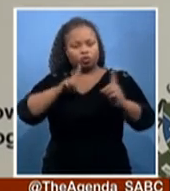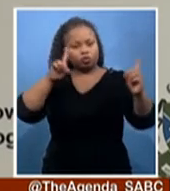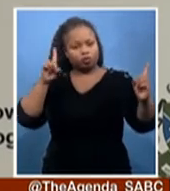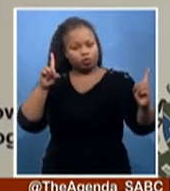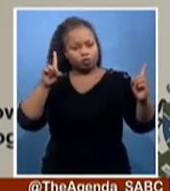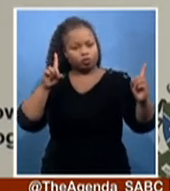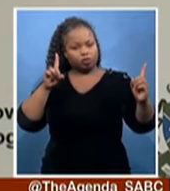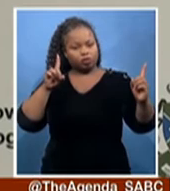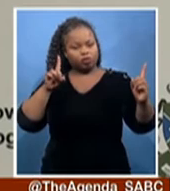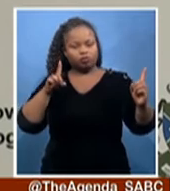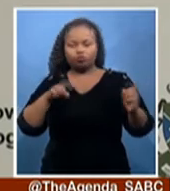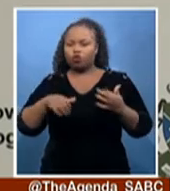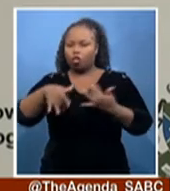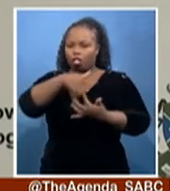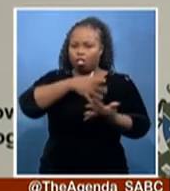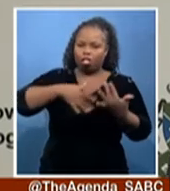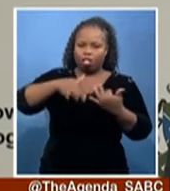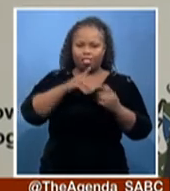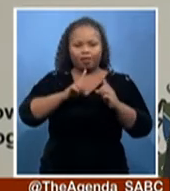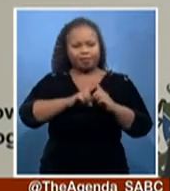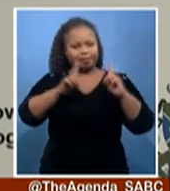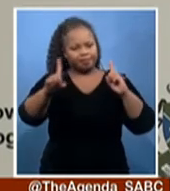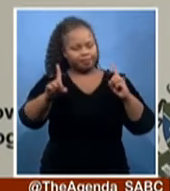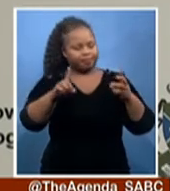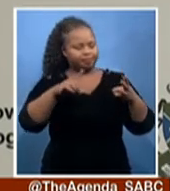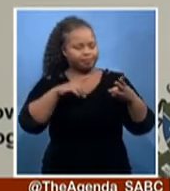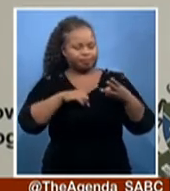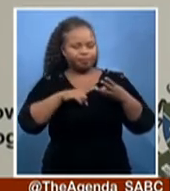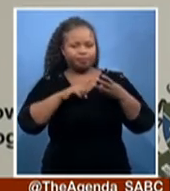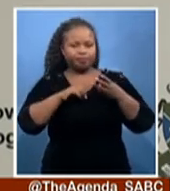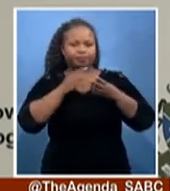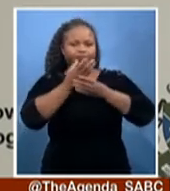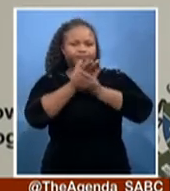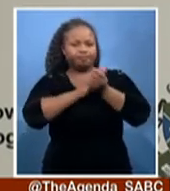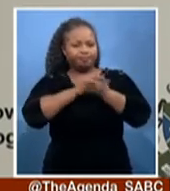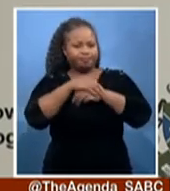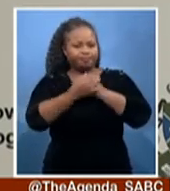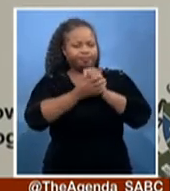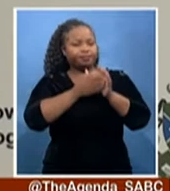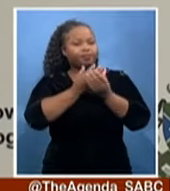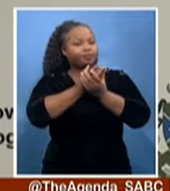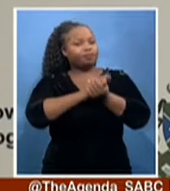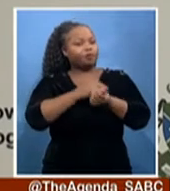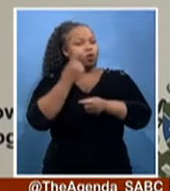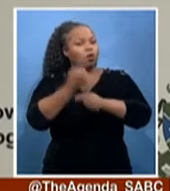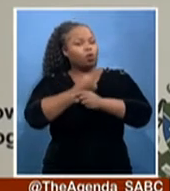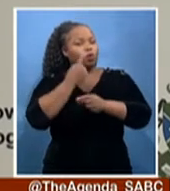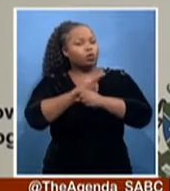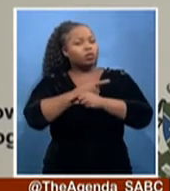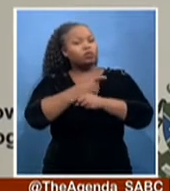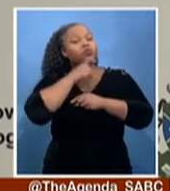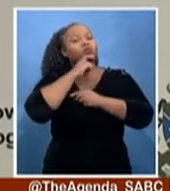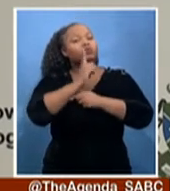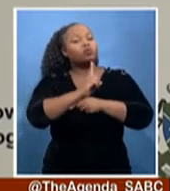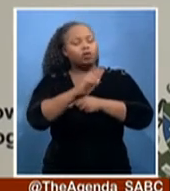go tlhapa matsogo ka dinako tsotlhe ka sesepa le metsi kapa go